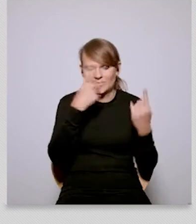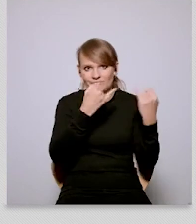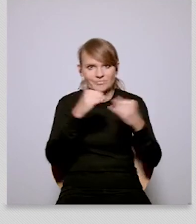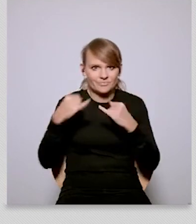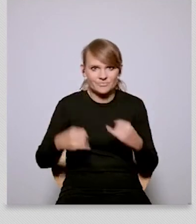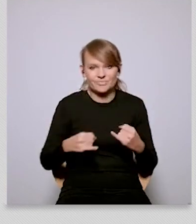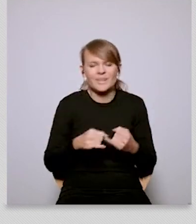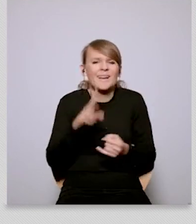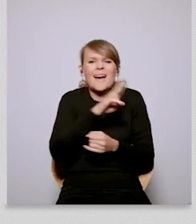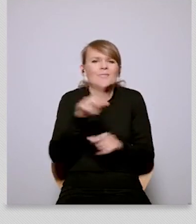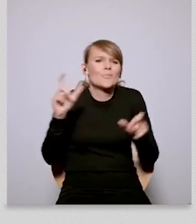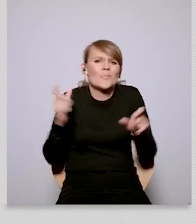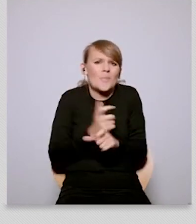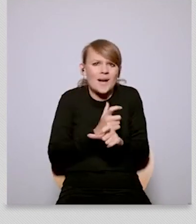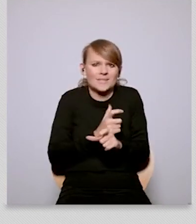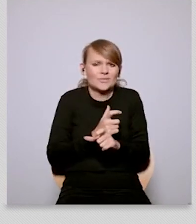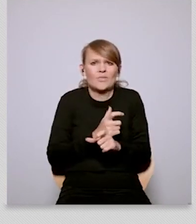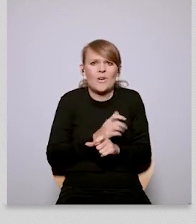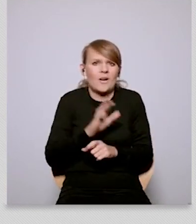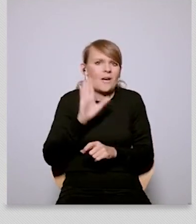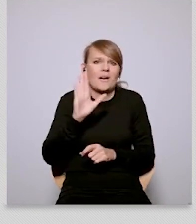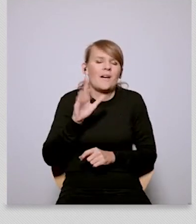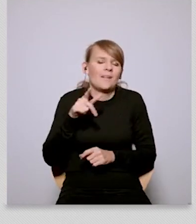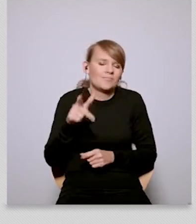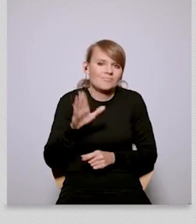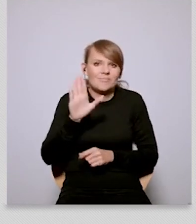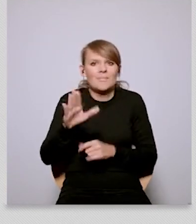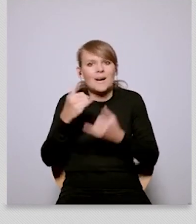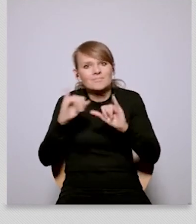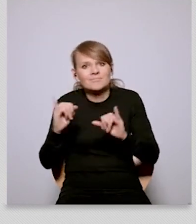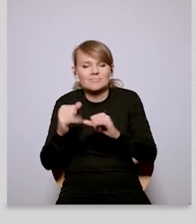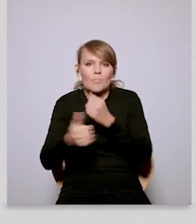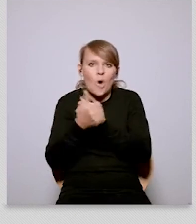kraj ma taki własny jakiś temat na punkcie którego jest szczególnie wrażliwy